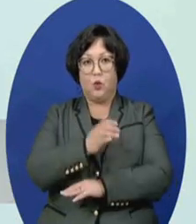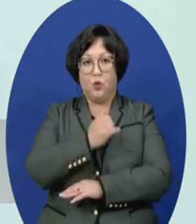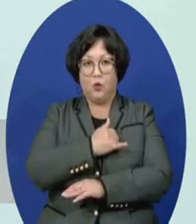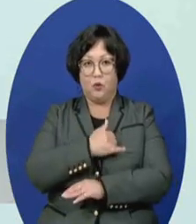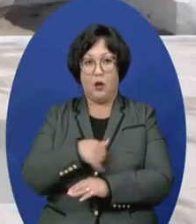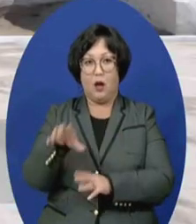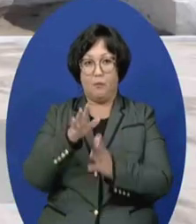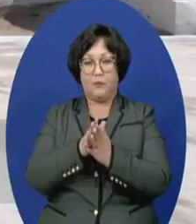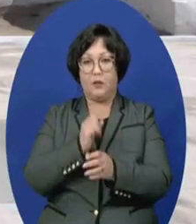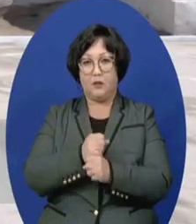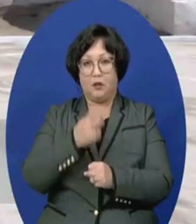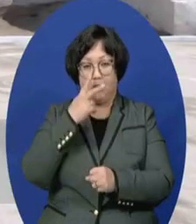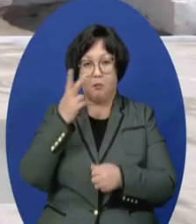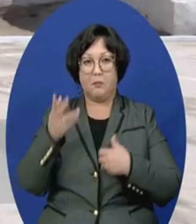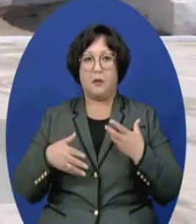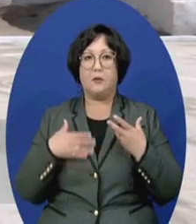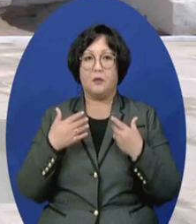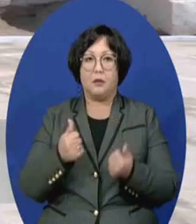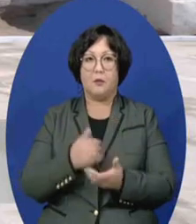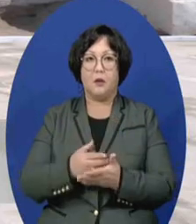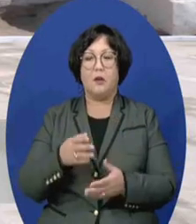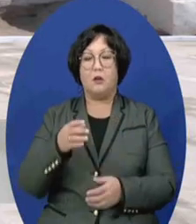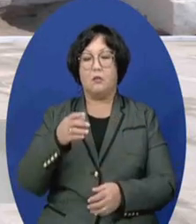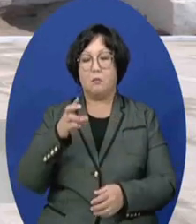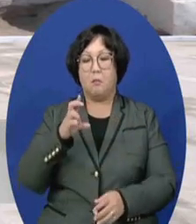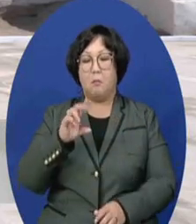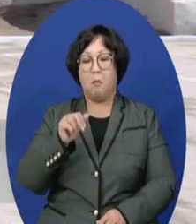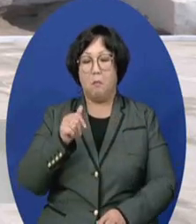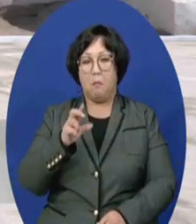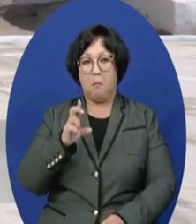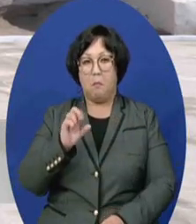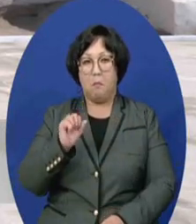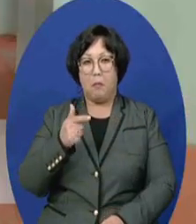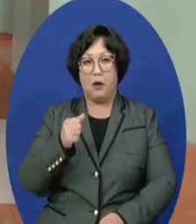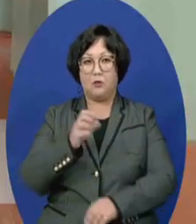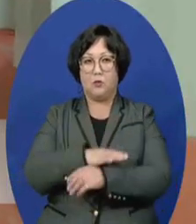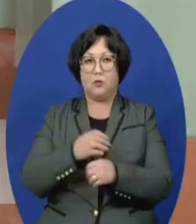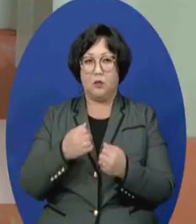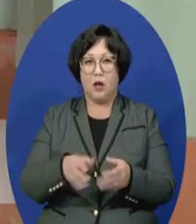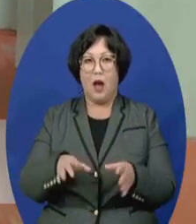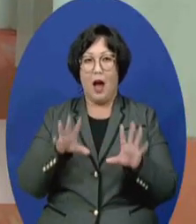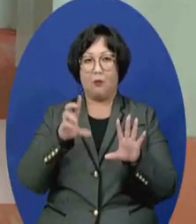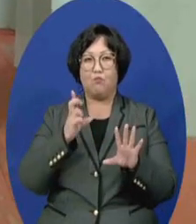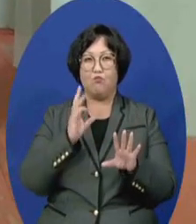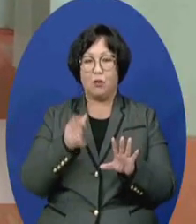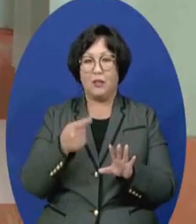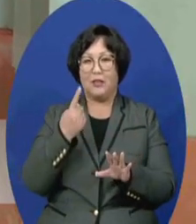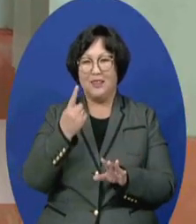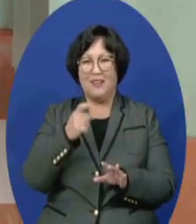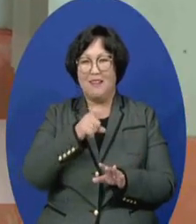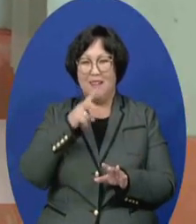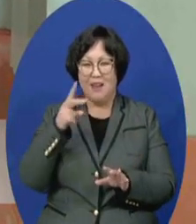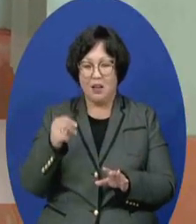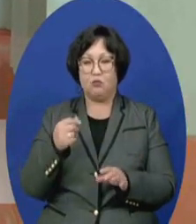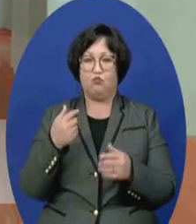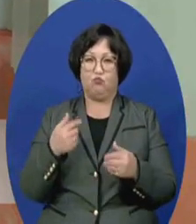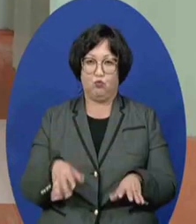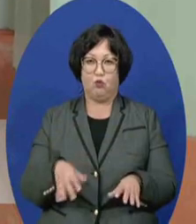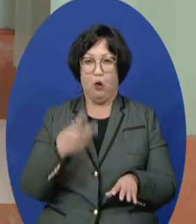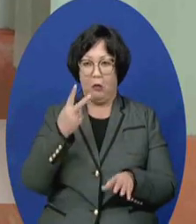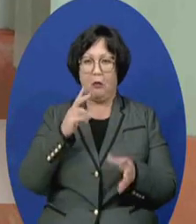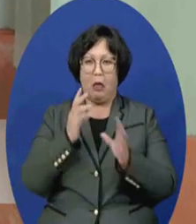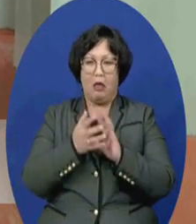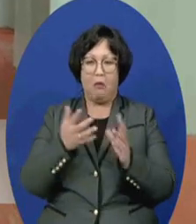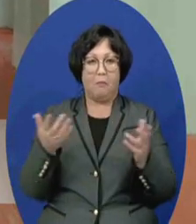олонны сэтгэлийн таатай байна. Баг сургууль ашиглалтад орсноор сургуулийн 10 бүлэг нэг ээлжээр хичээлэх боломжтой болсон байна. Санд